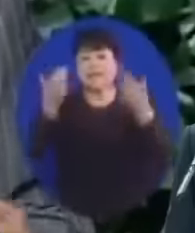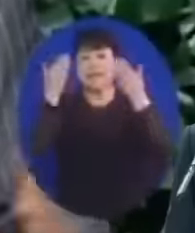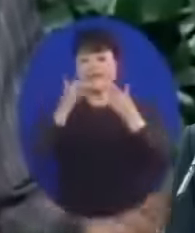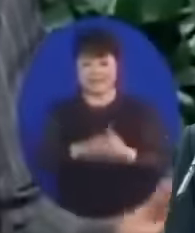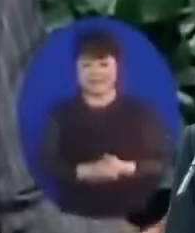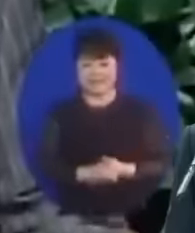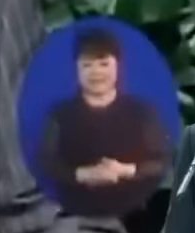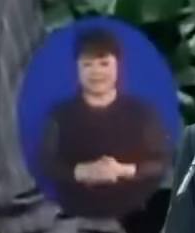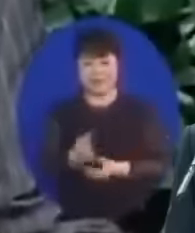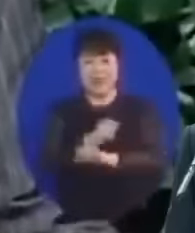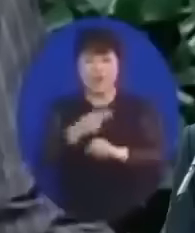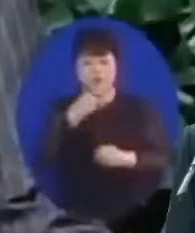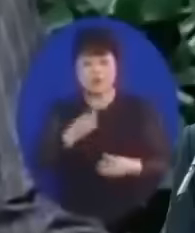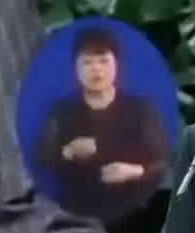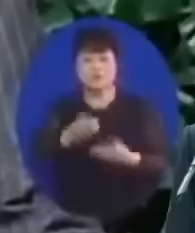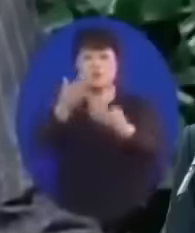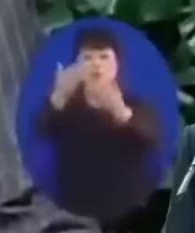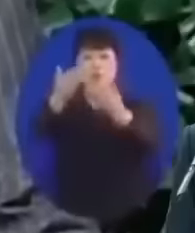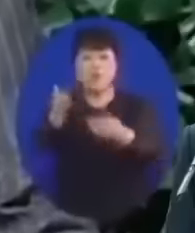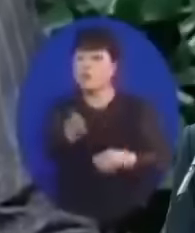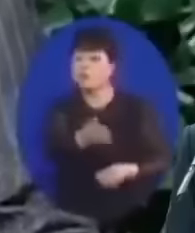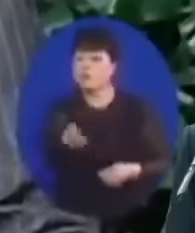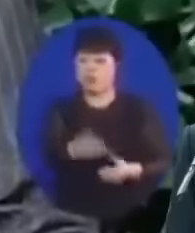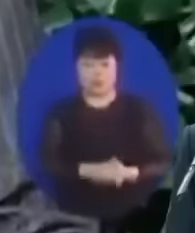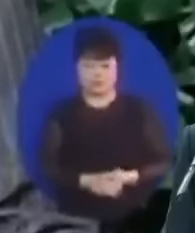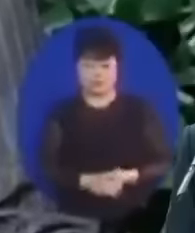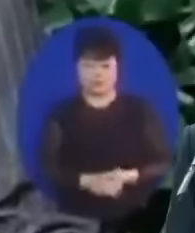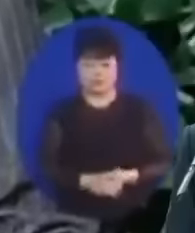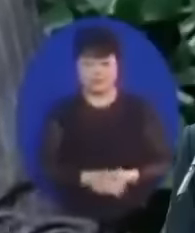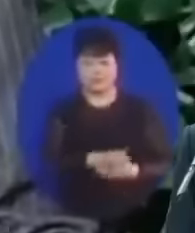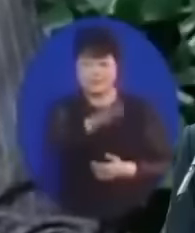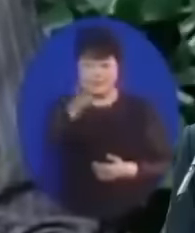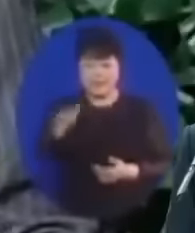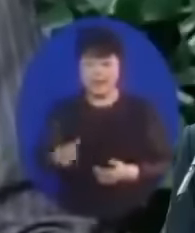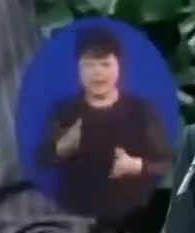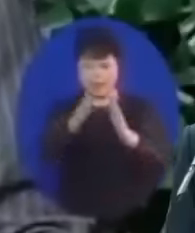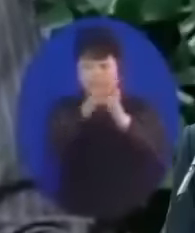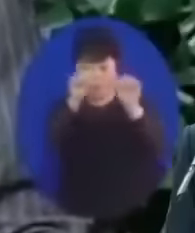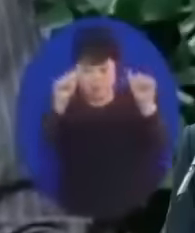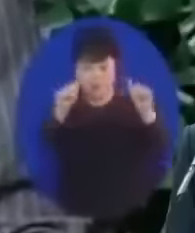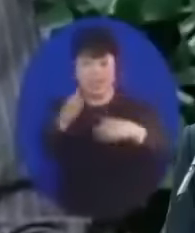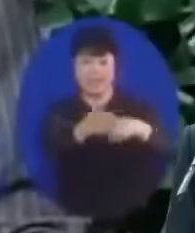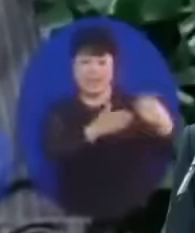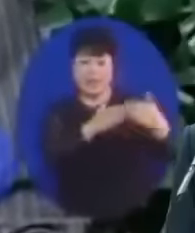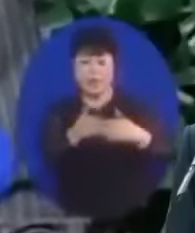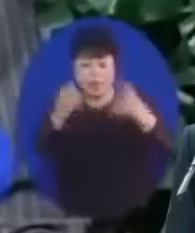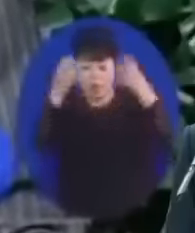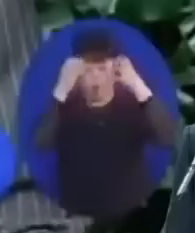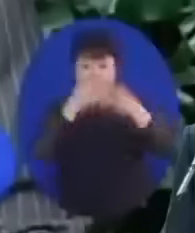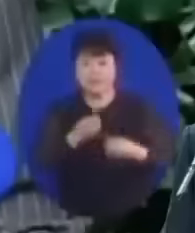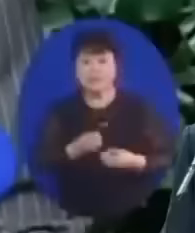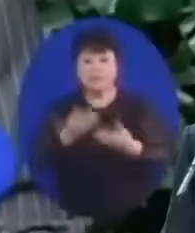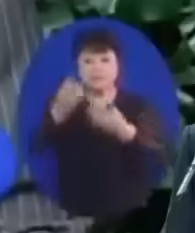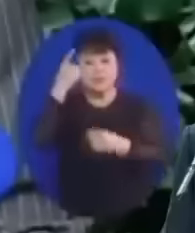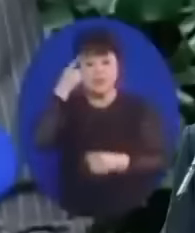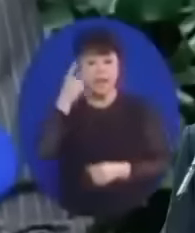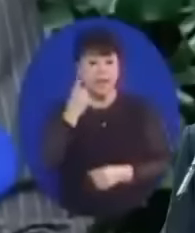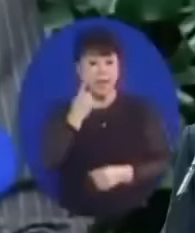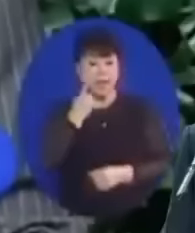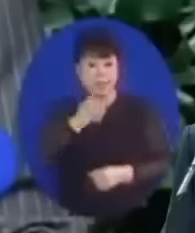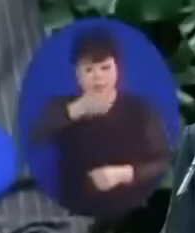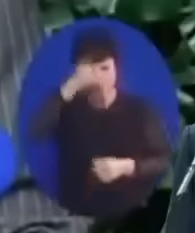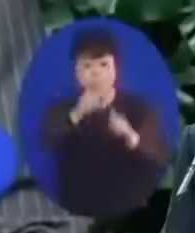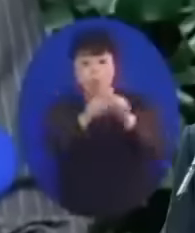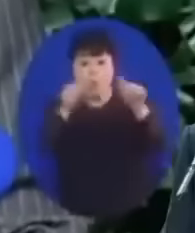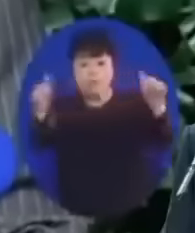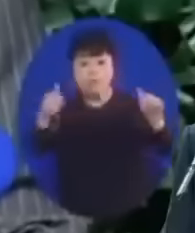것입니다. 광야가 없는 축복은 결코 없습니다. 우리가 요셉이 경험한 고난과 축복을 생각할 수 있는 것입니다.